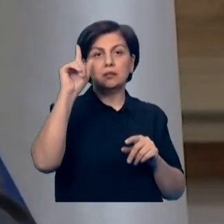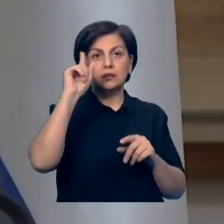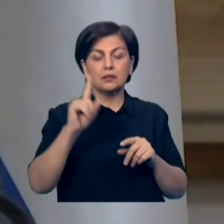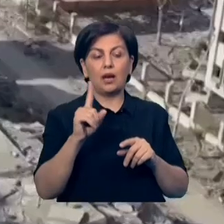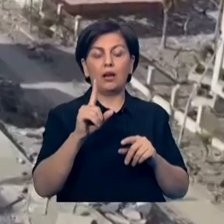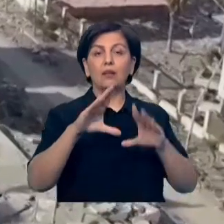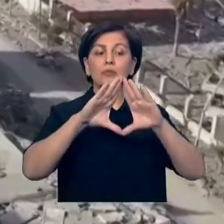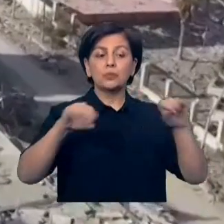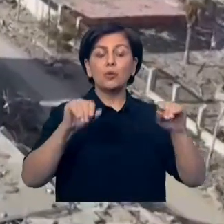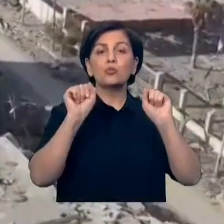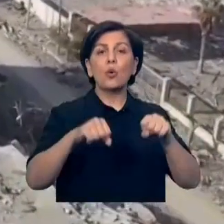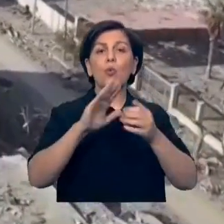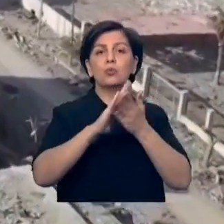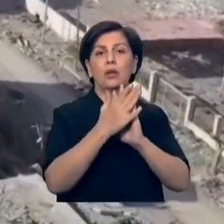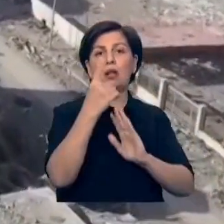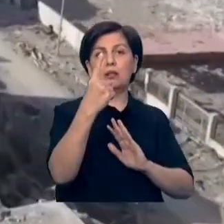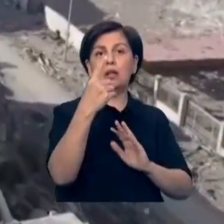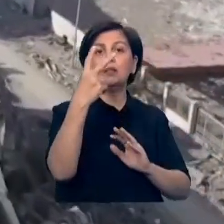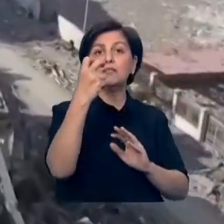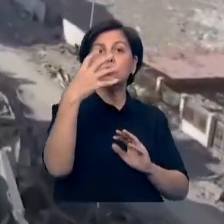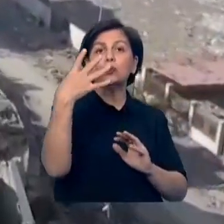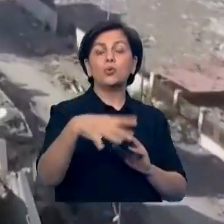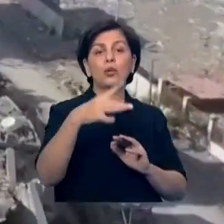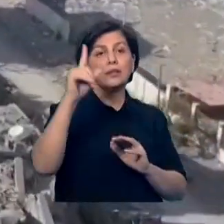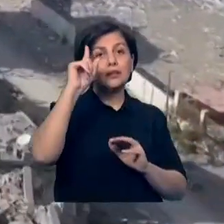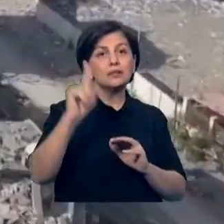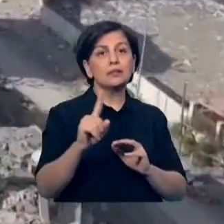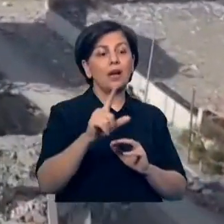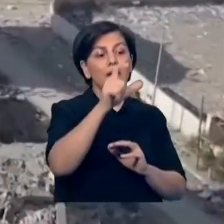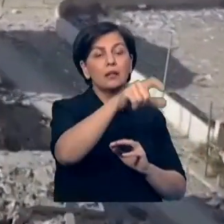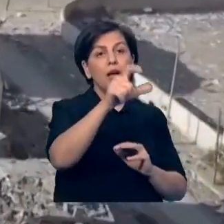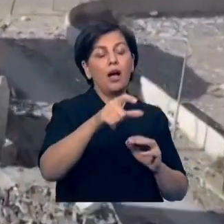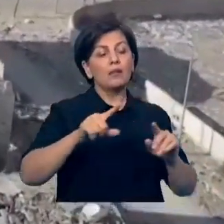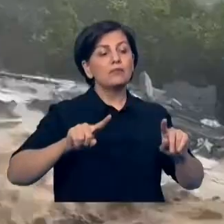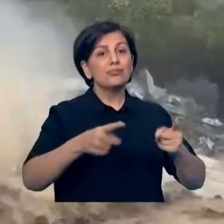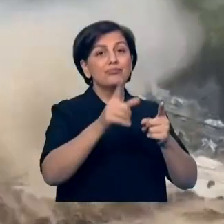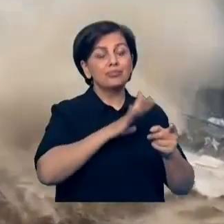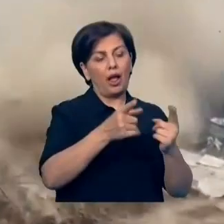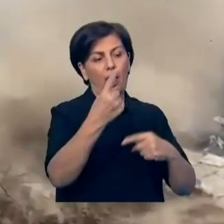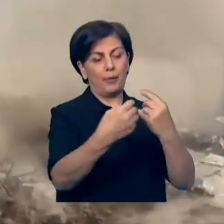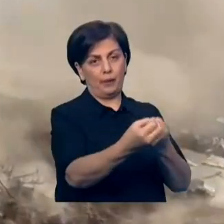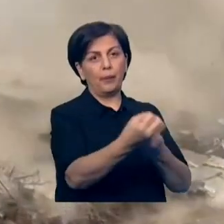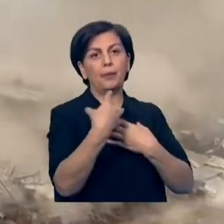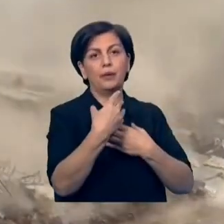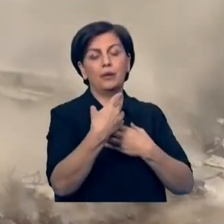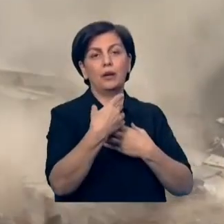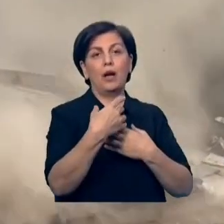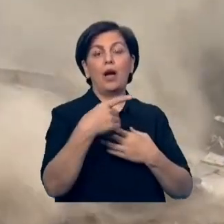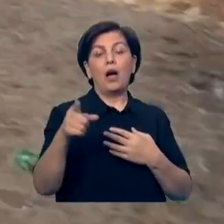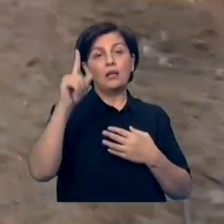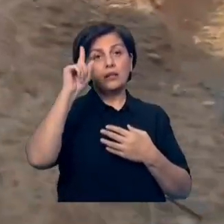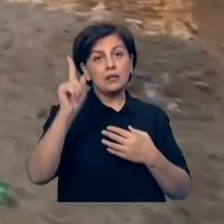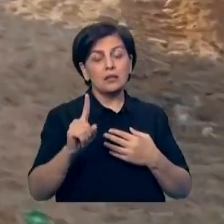bir şərtlə əldə oluna bilər. O da 240 İsrailli girovun geri qaytarılması məsələsidir. Bununla əlaqədar İsrail Həmasa